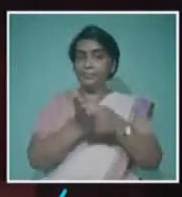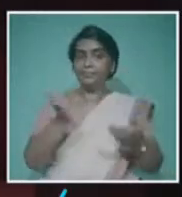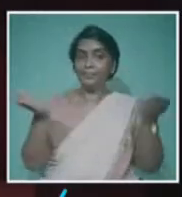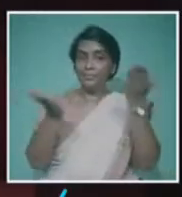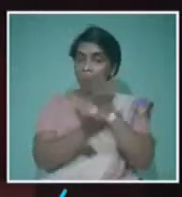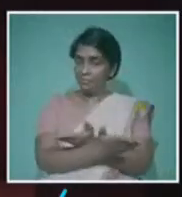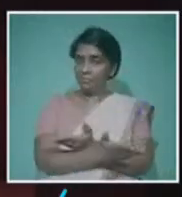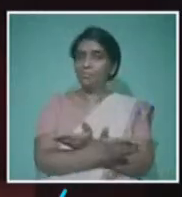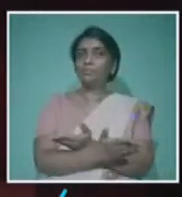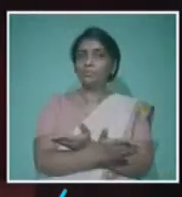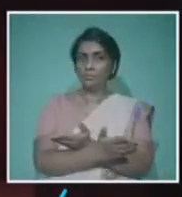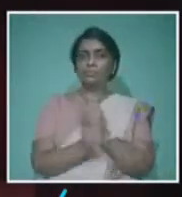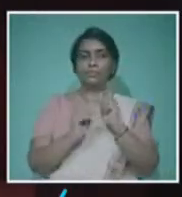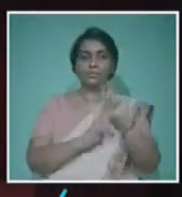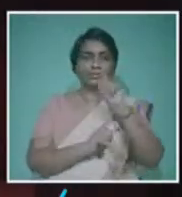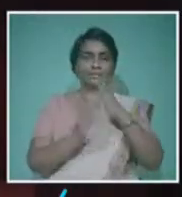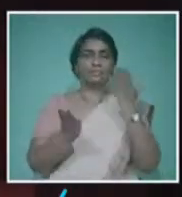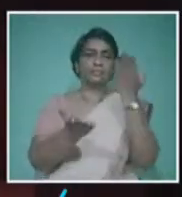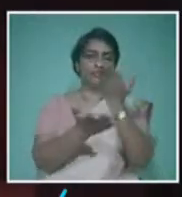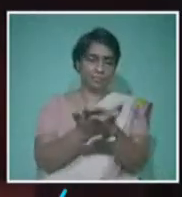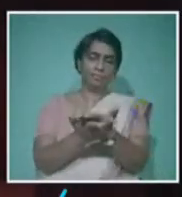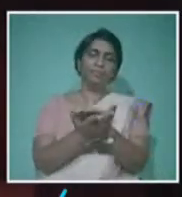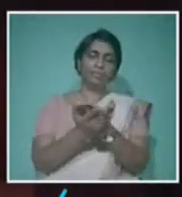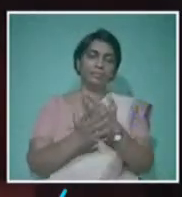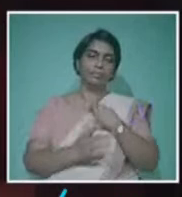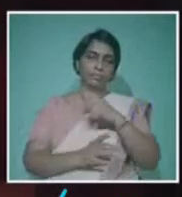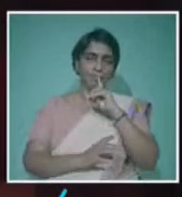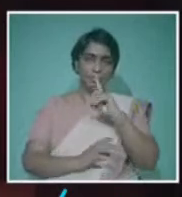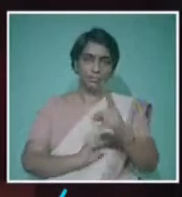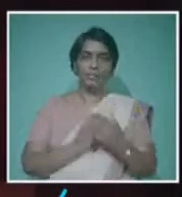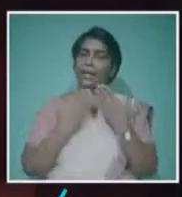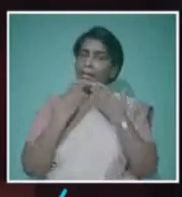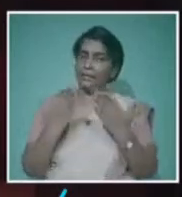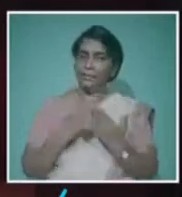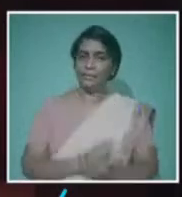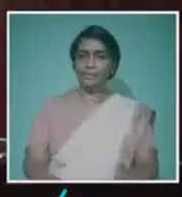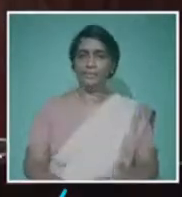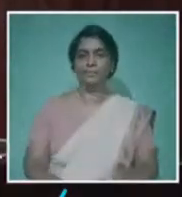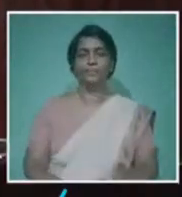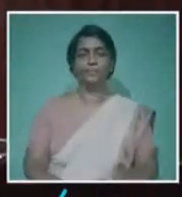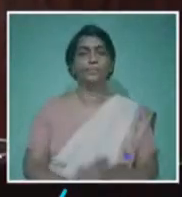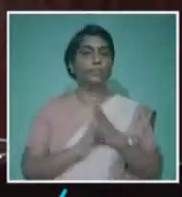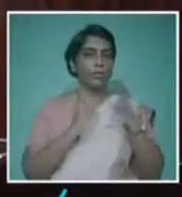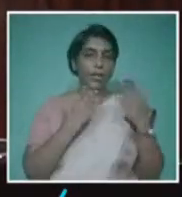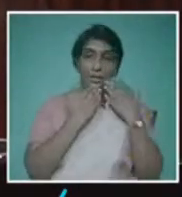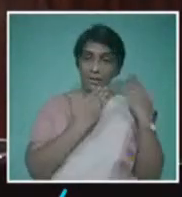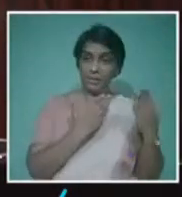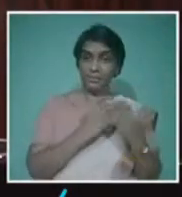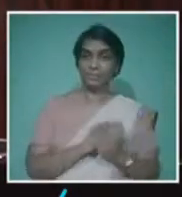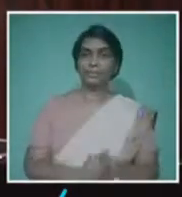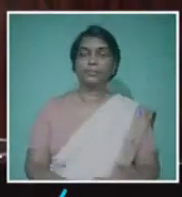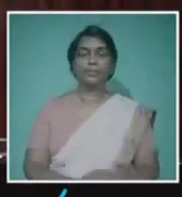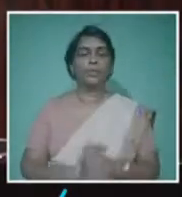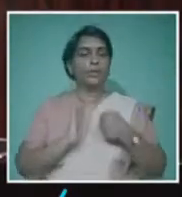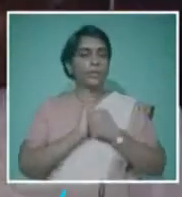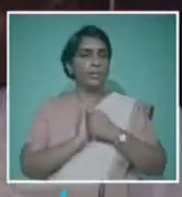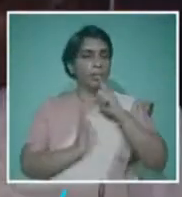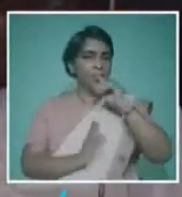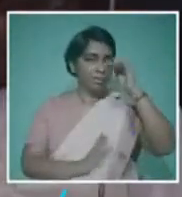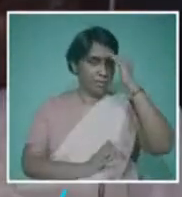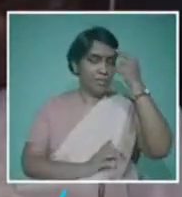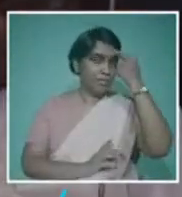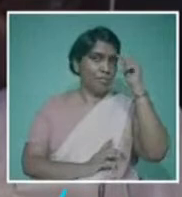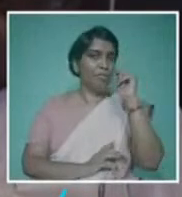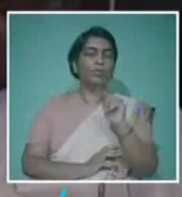ලෙවල් ඇග්‍රීමන්ට් එක සභාගත කරන්න හැන්සත් ගත කරන්න කියලා මම ඉල්ලීමක් කරනවා ස්තුතියි. කොහොම ස්තුතියි. අරු කතානායකතුමනි මේ